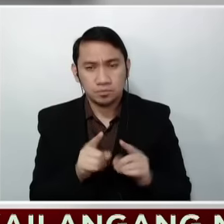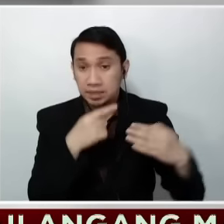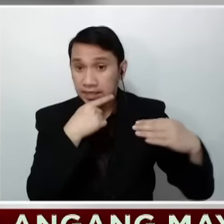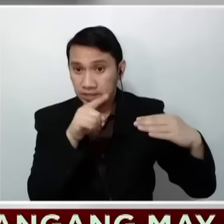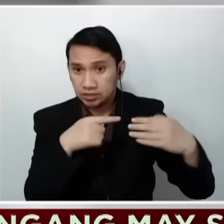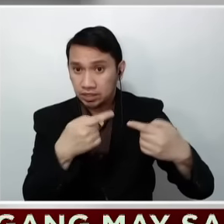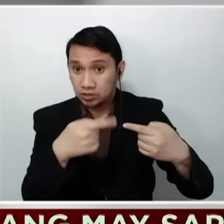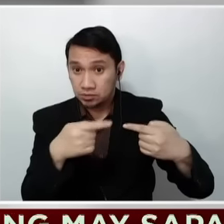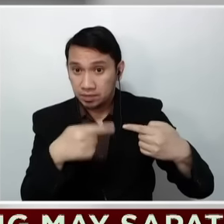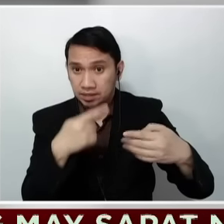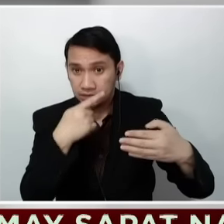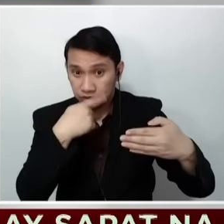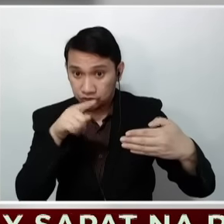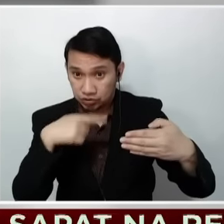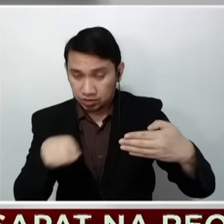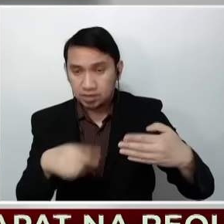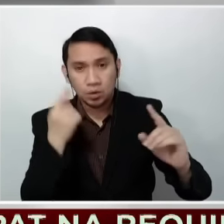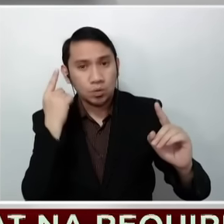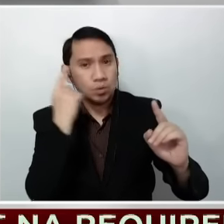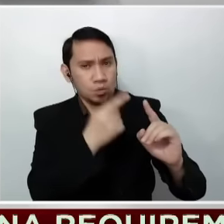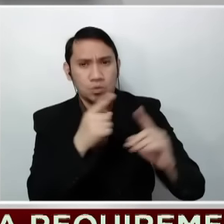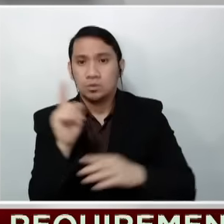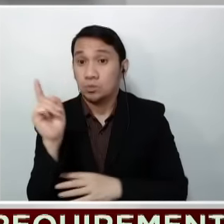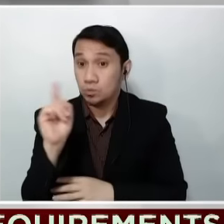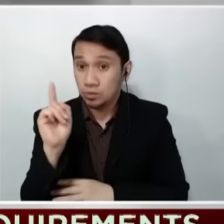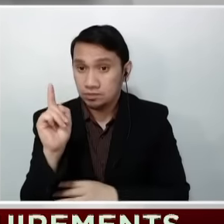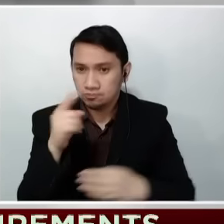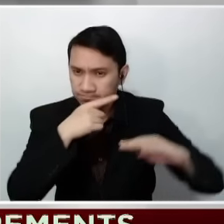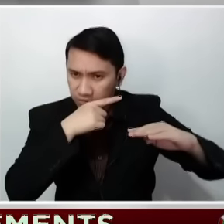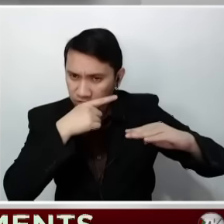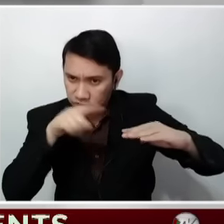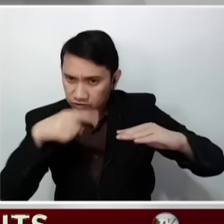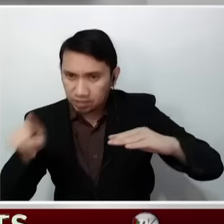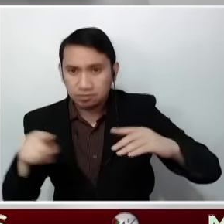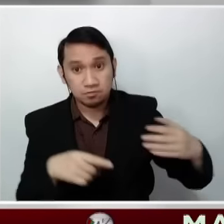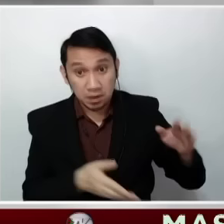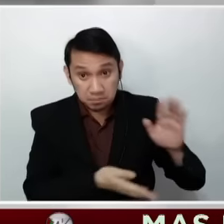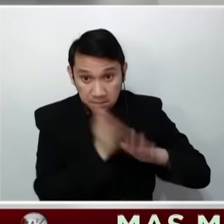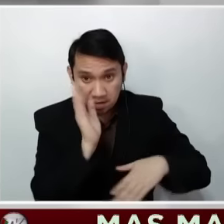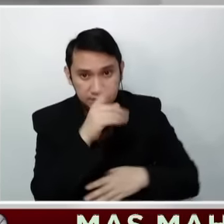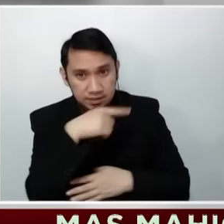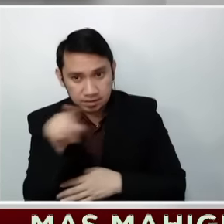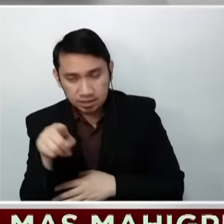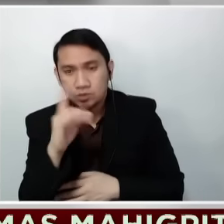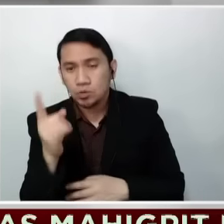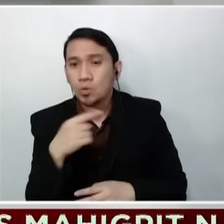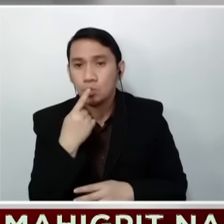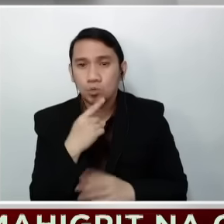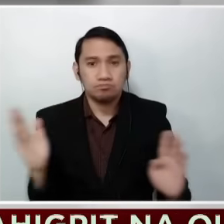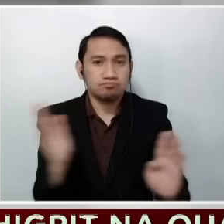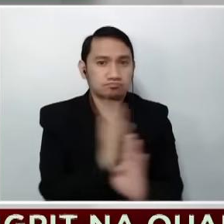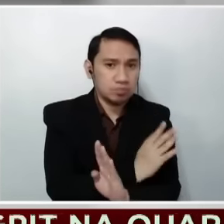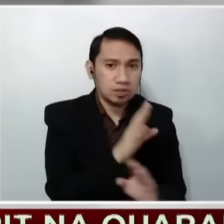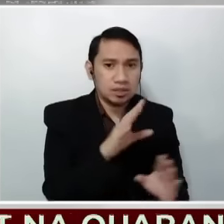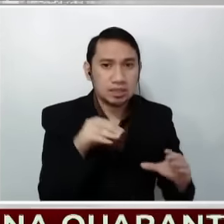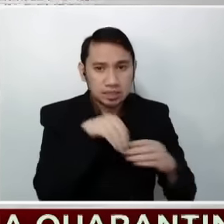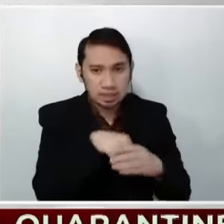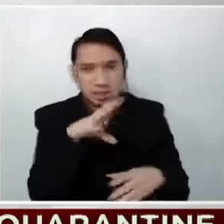Ang layunin po ng checkpoint ay siguraduhin na yung mga papasok at lalabas sa San Juan, sila lamang